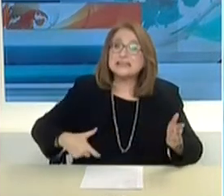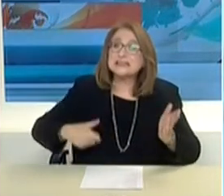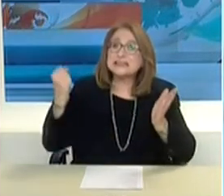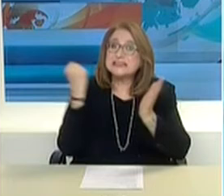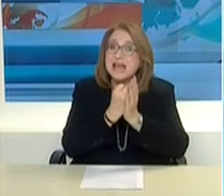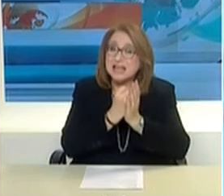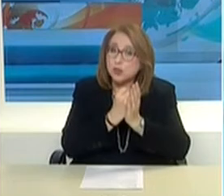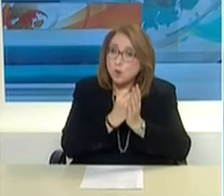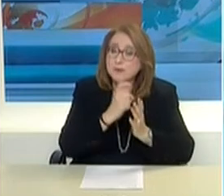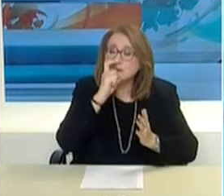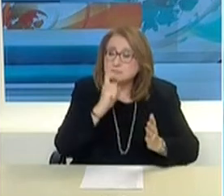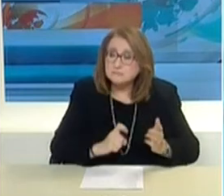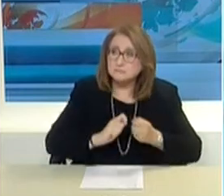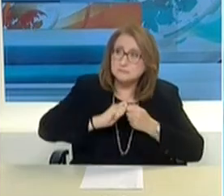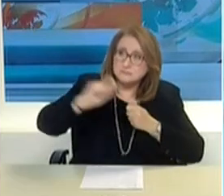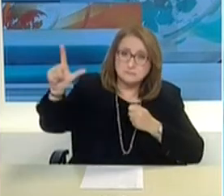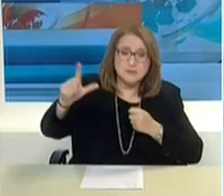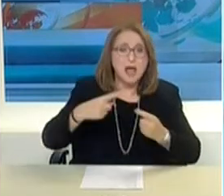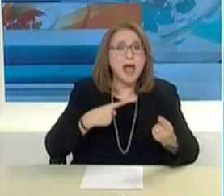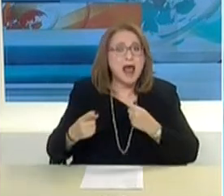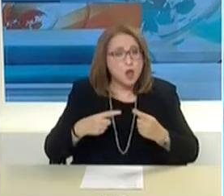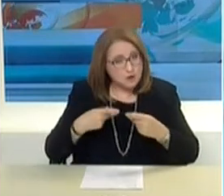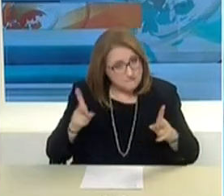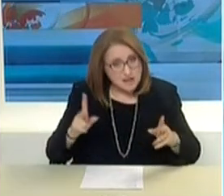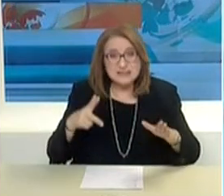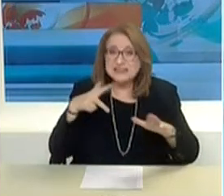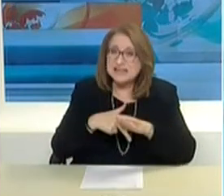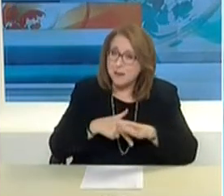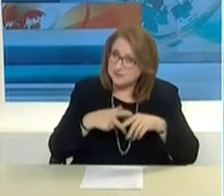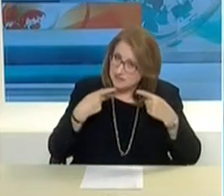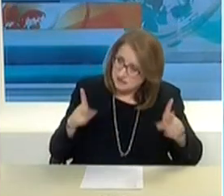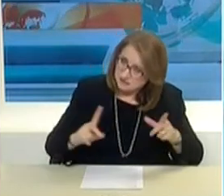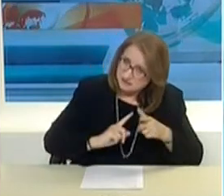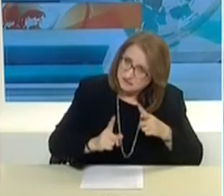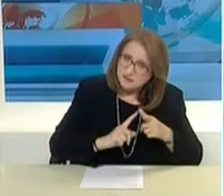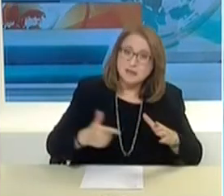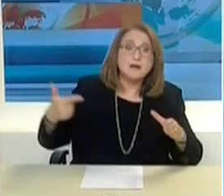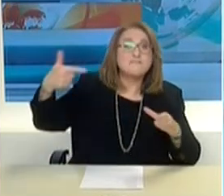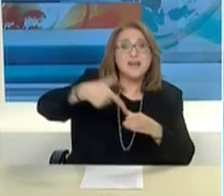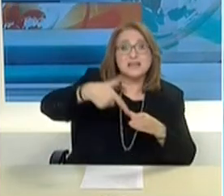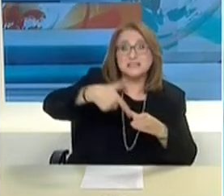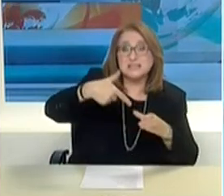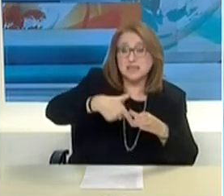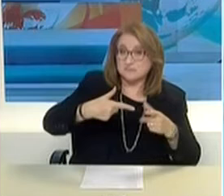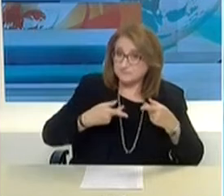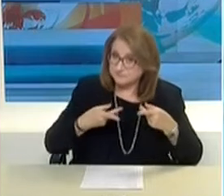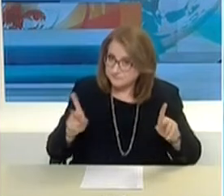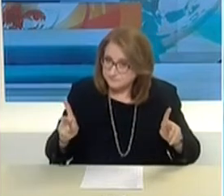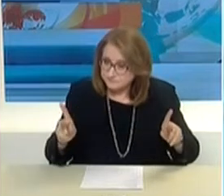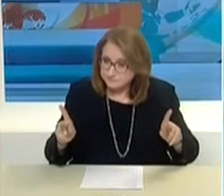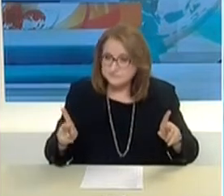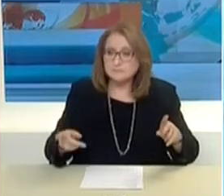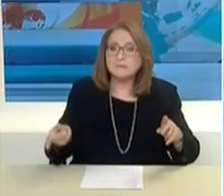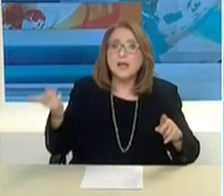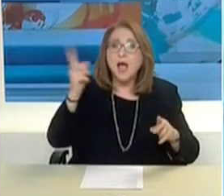για την απολύτως αναγκαία αλληλογραφία, μετάβαση στην τράπεζα, μετάβαση σε πρατήριο καυσίμων, κίνηση